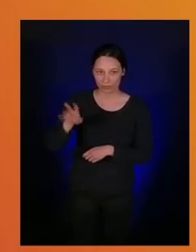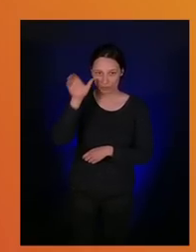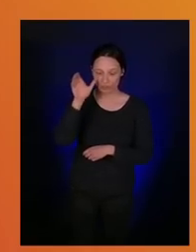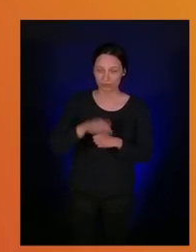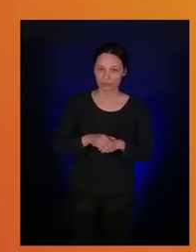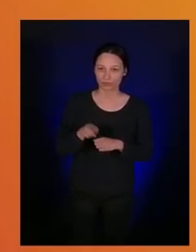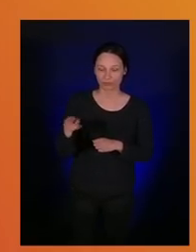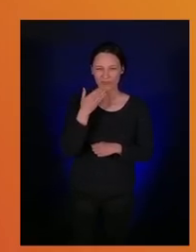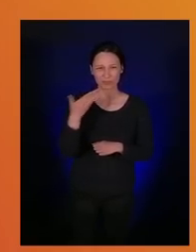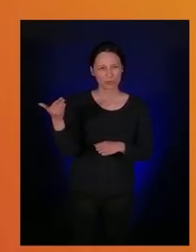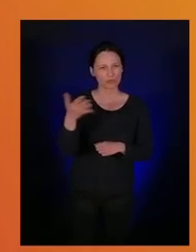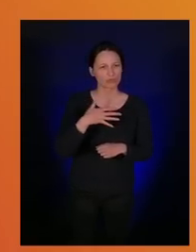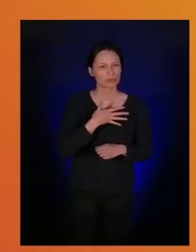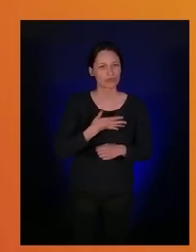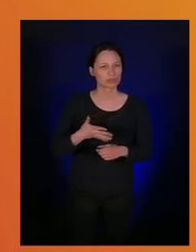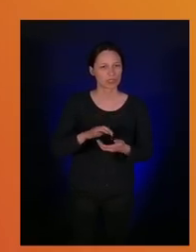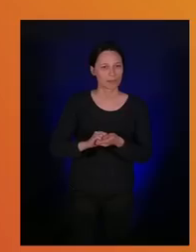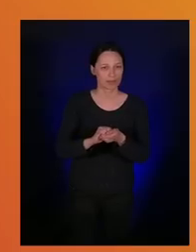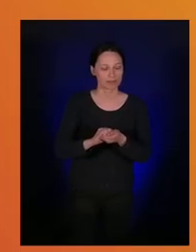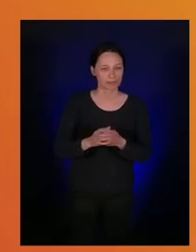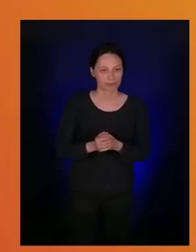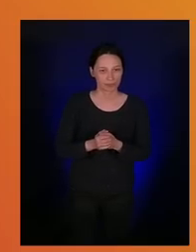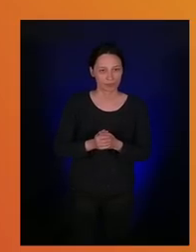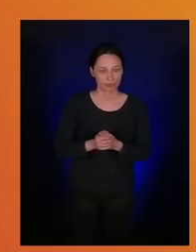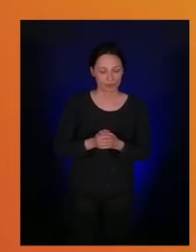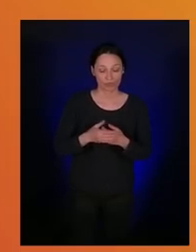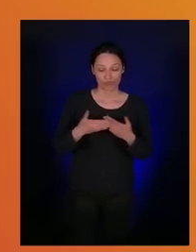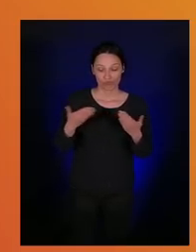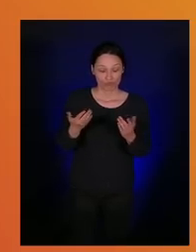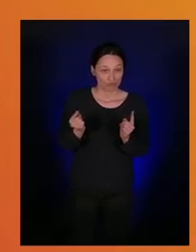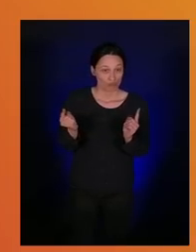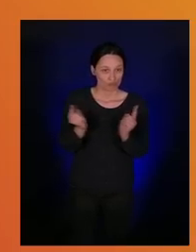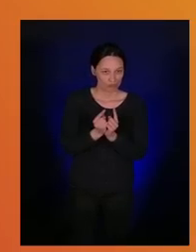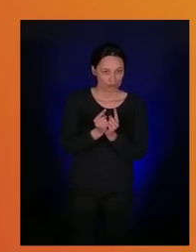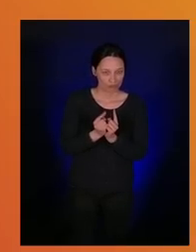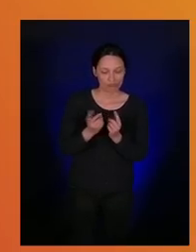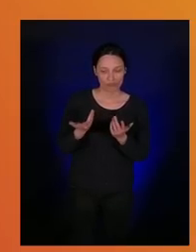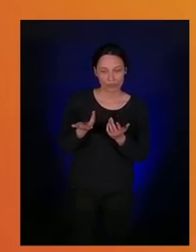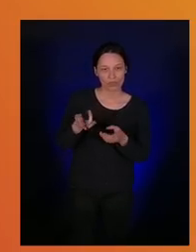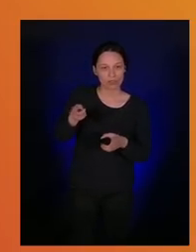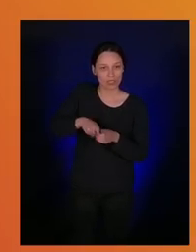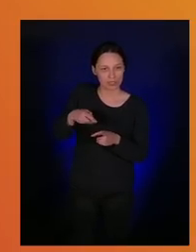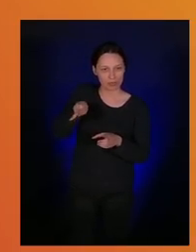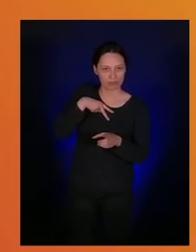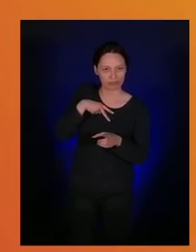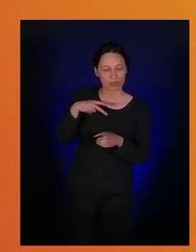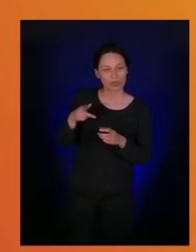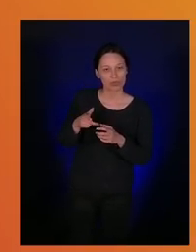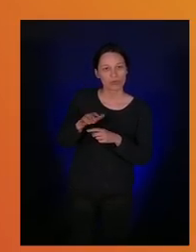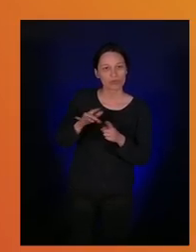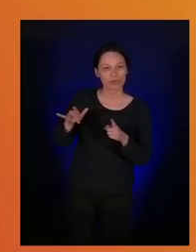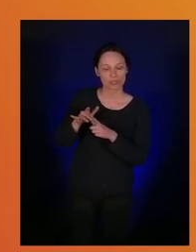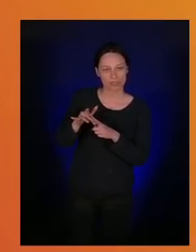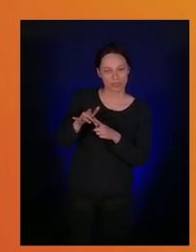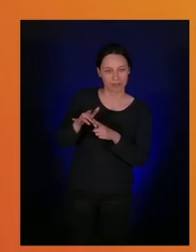Bonjour chers camarades. Un mot pour vous dire que mon syndicat, la CGT Air France, a retrouvé depuis le mois de mars